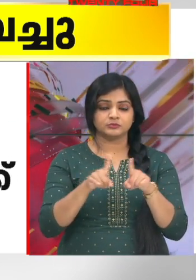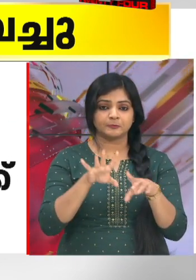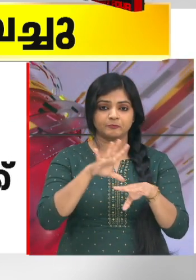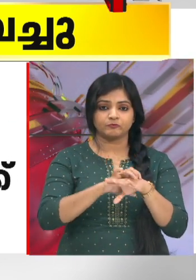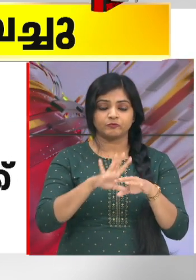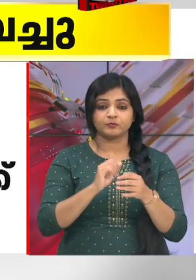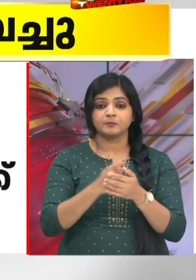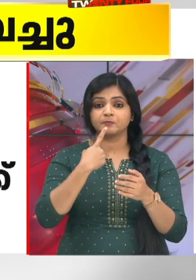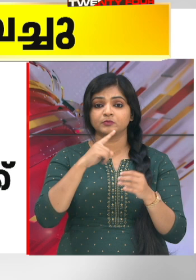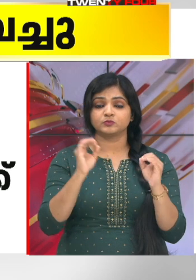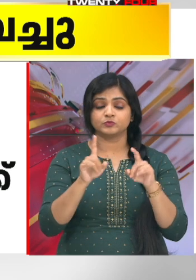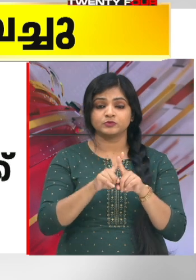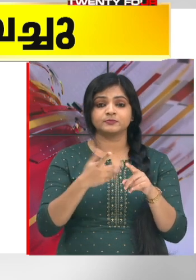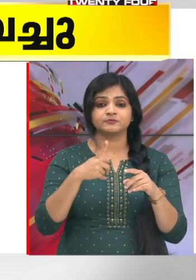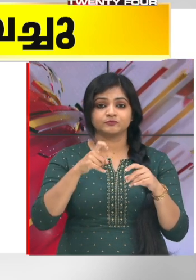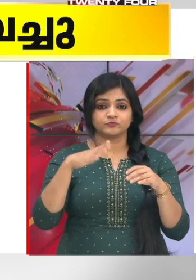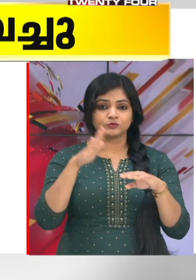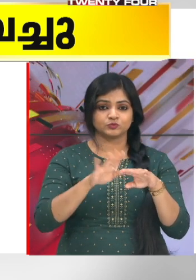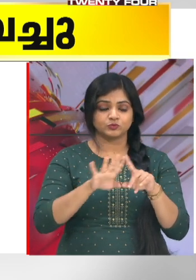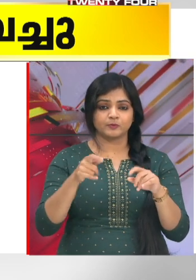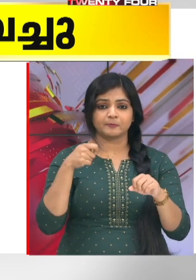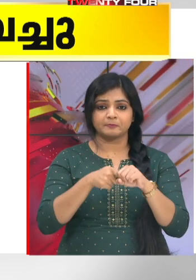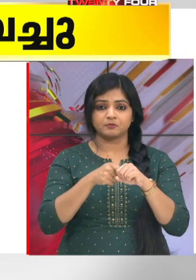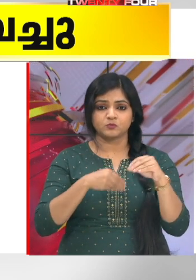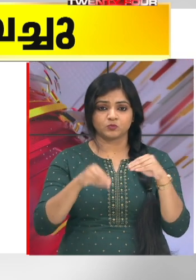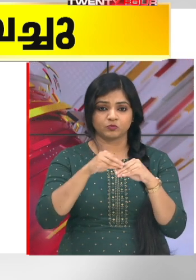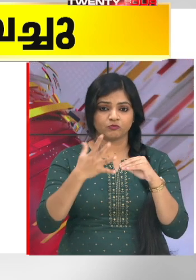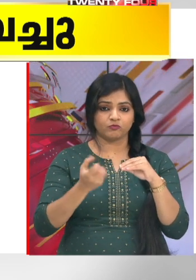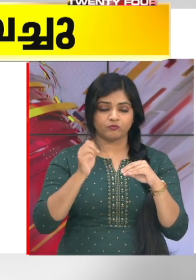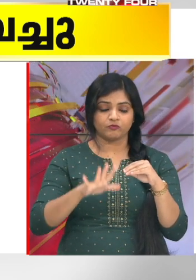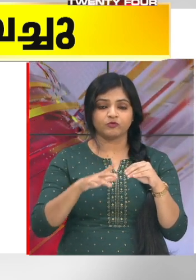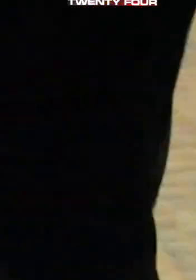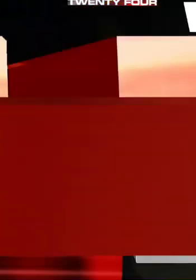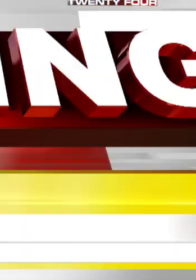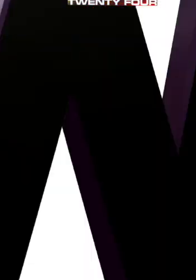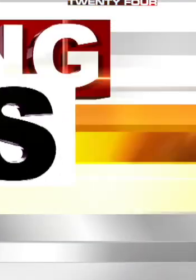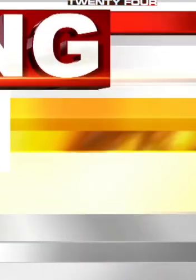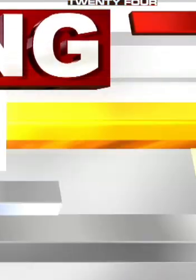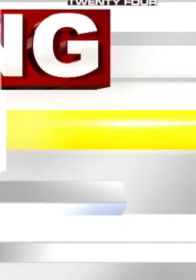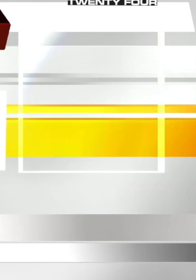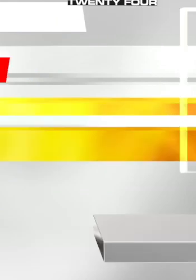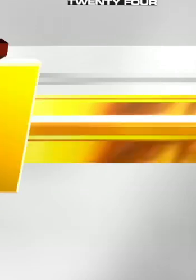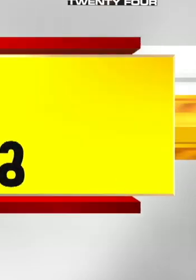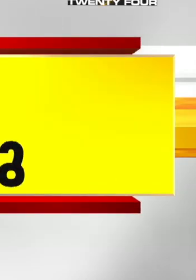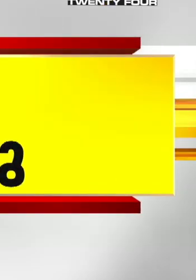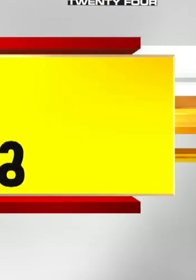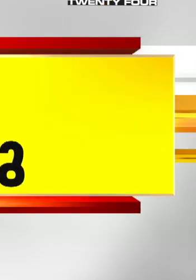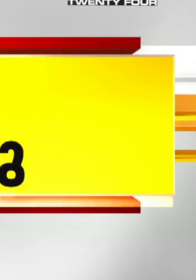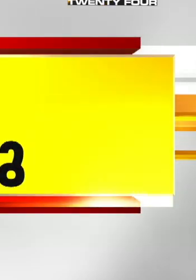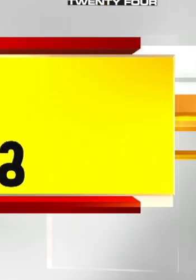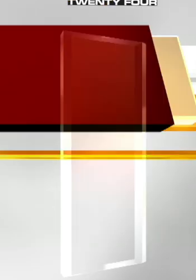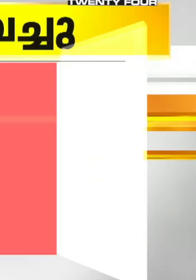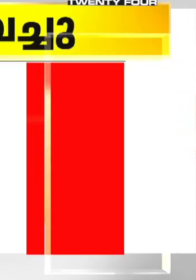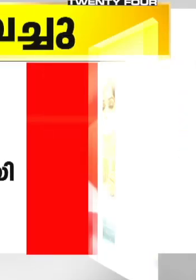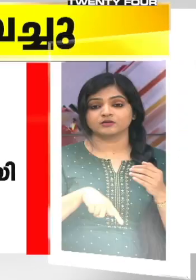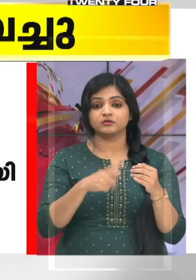അനുവദനീയമായതിൽ കൂടുതൽ കീടനാശിനിയുടെ സാന്നിധ്യം ഉണ്ടെന്നായിരുന്നു എഫ്എസ്എസ്ഐയുടെ റിപ്പോർട്ടിൽ പറഞ്ഞിരുന്നതും റിപ്പോർട്ട് പരിഗണിച്ച കോടതി അരവണ പ്രസാദത്തിന്റെ സാമ്പിൾ